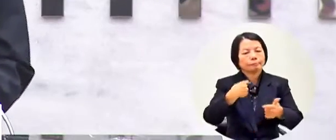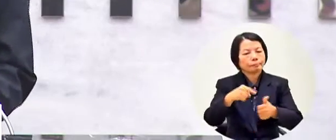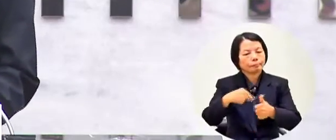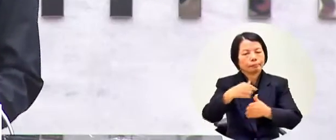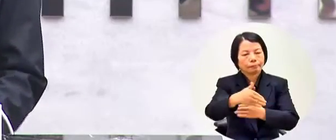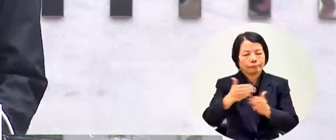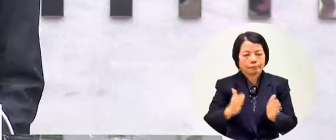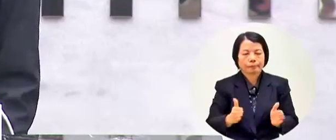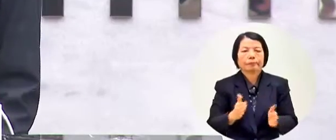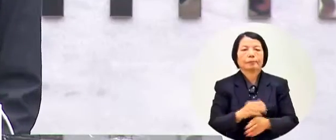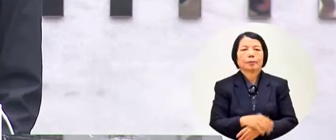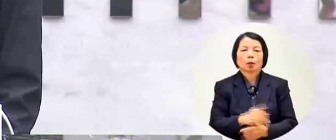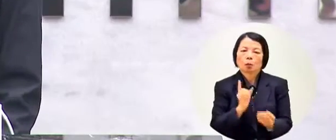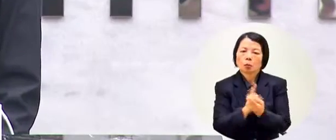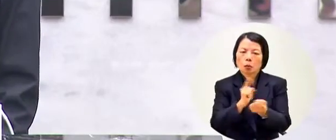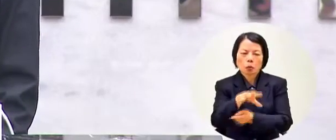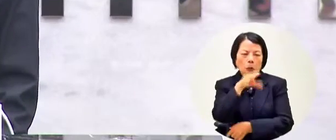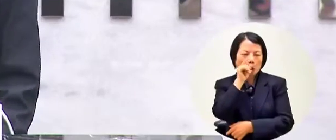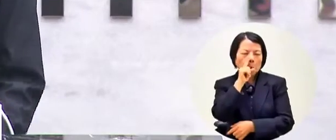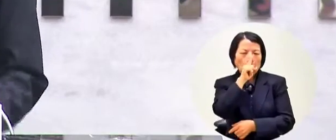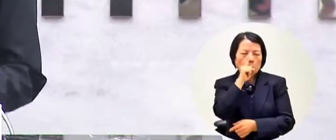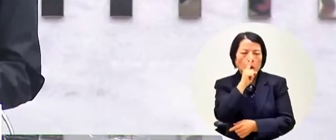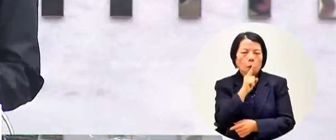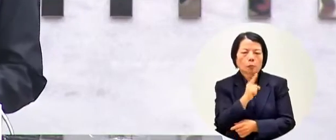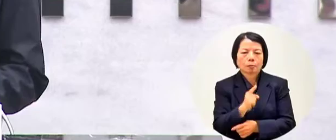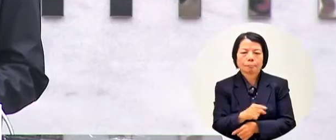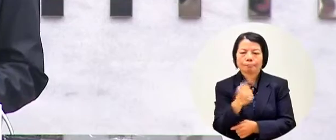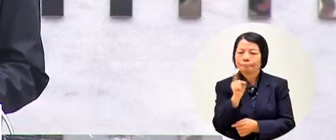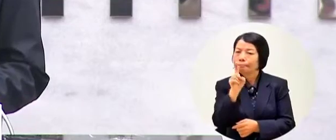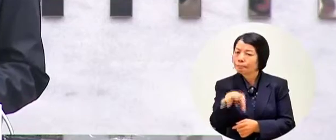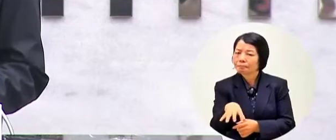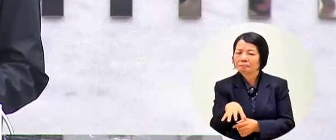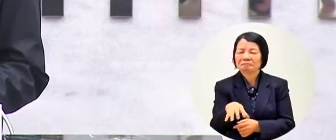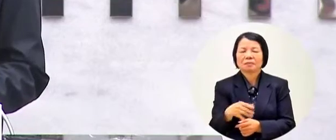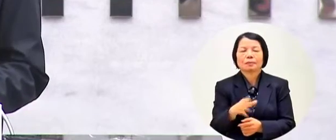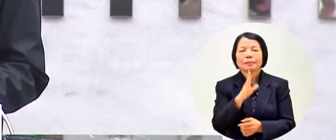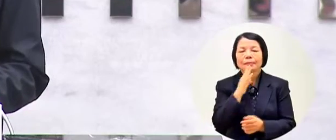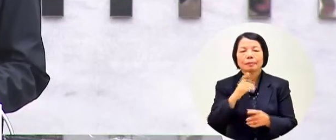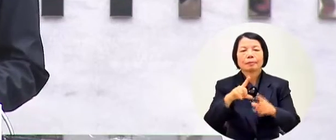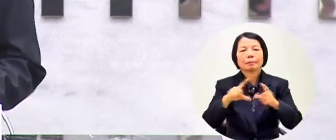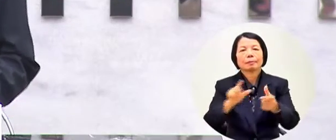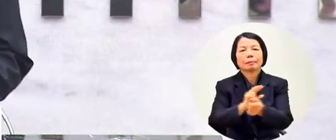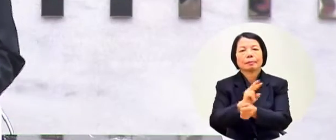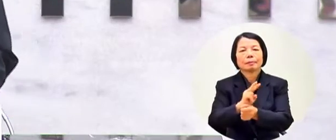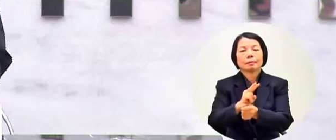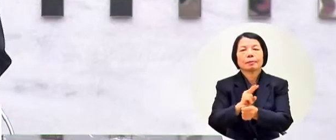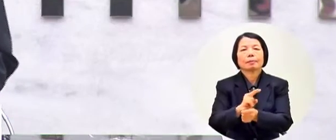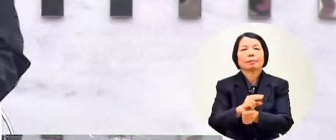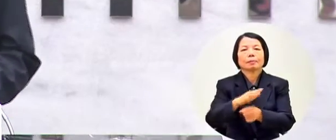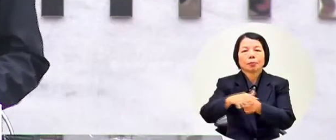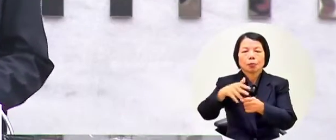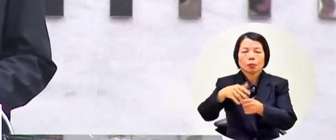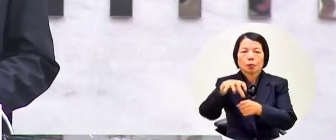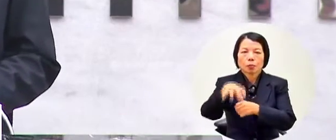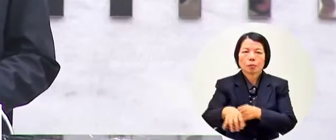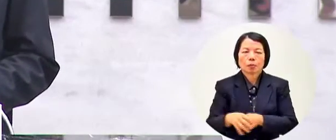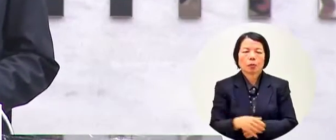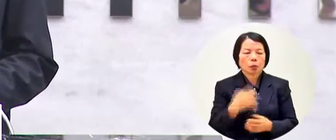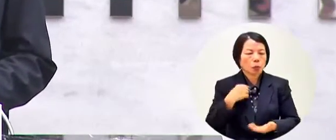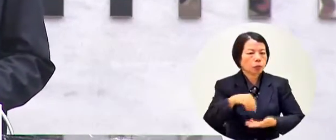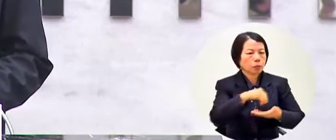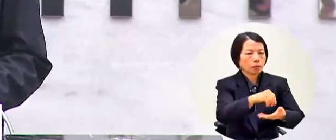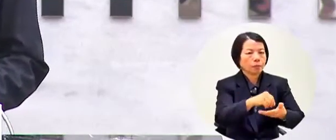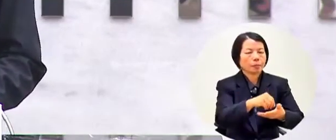针对空气污染最严重的大林埔地区，我在去年底行政院会中建请中央尽快核